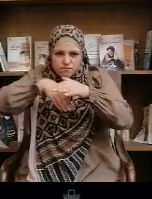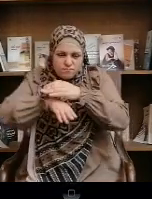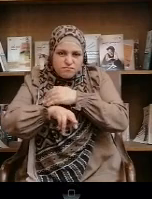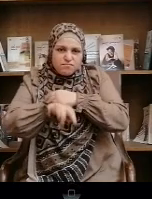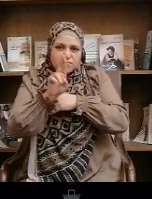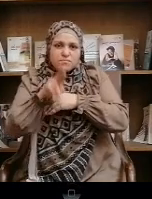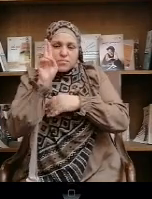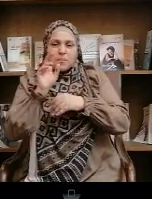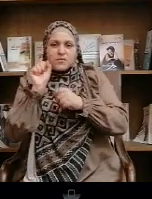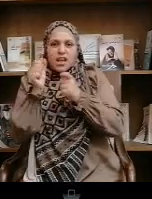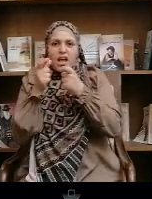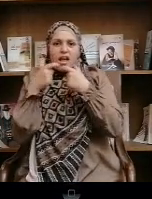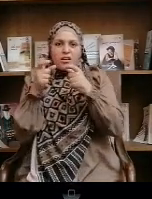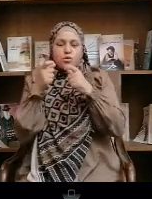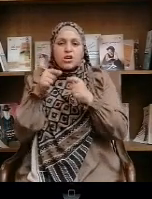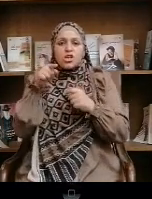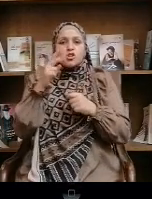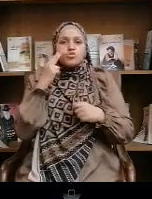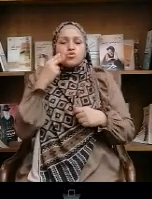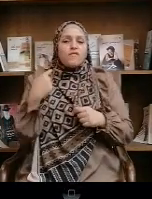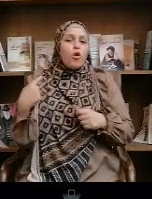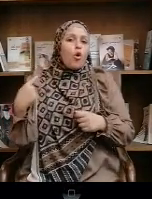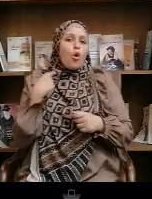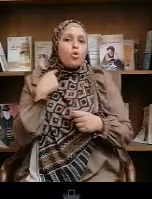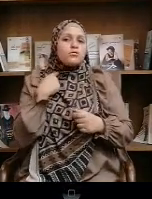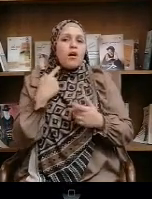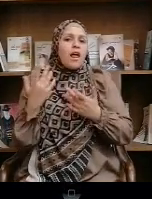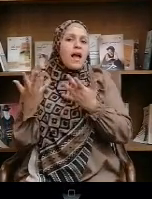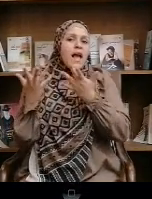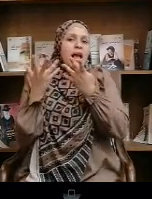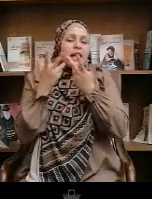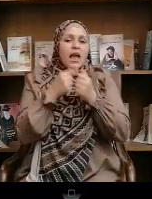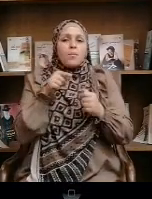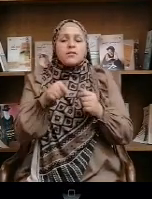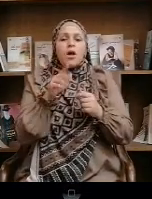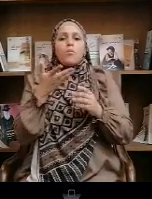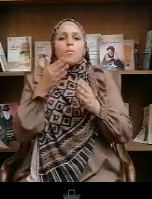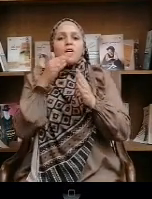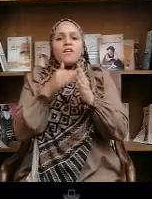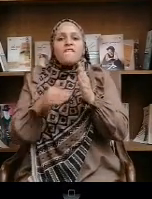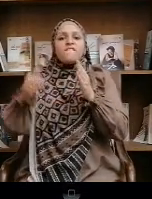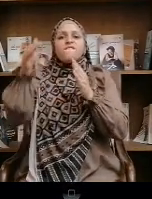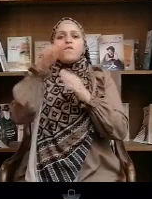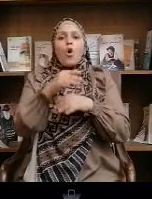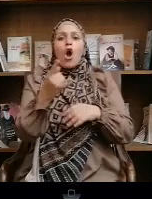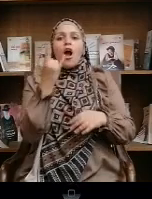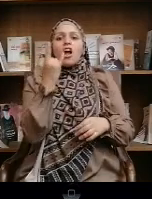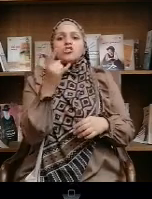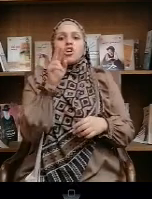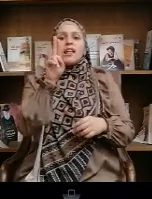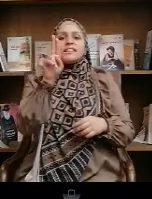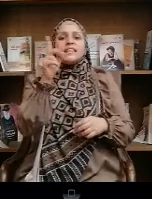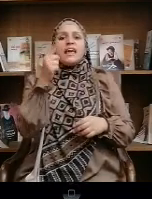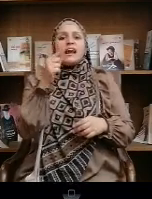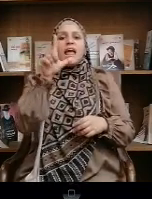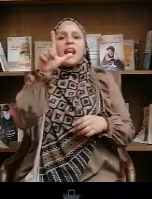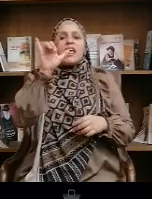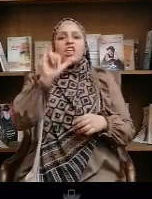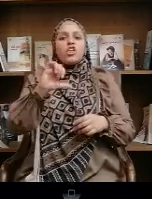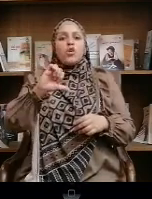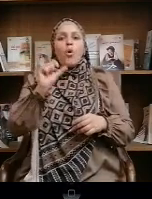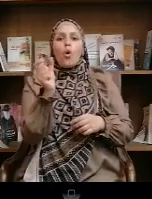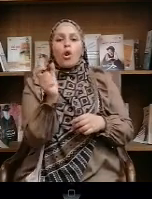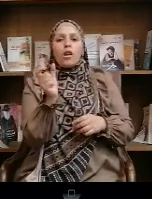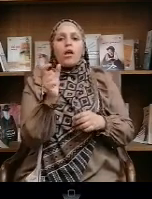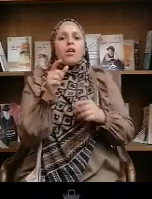الالكترونيه بنلاقي ان حجم الخسائر المترتب عليها ممكن يفوق العشره تريليون دولار وده حجم ضخم